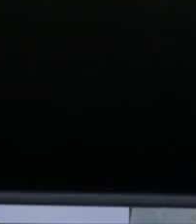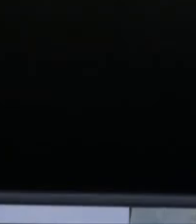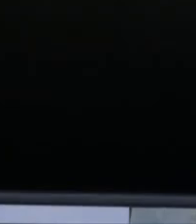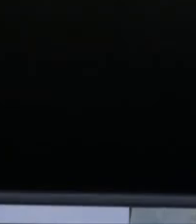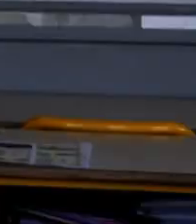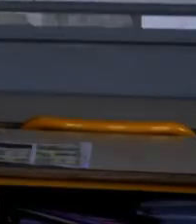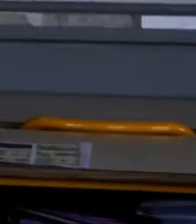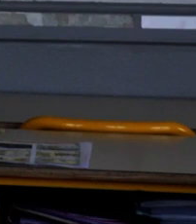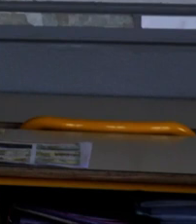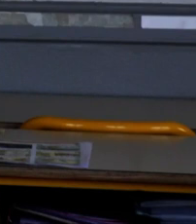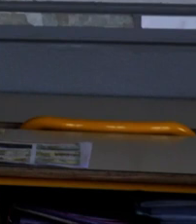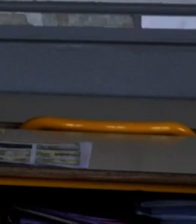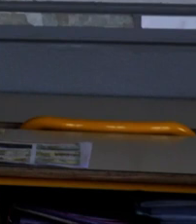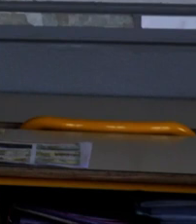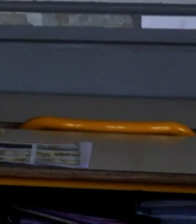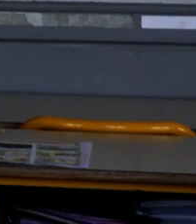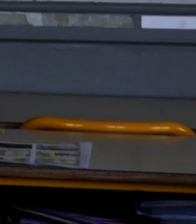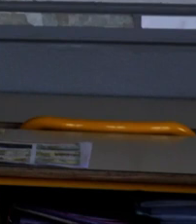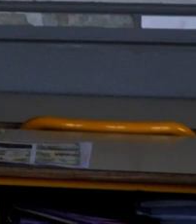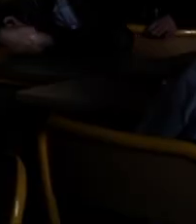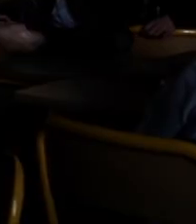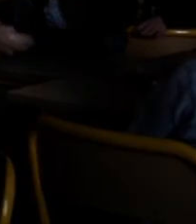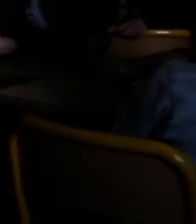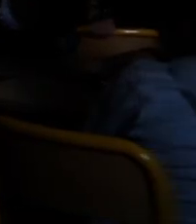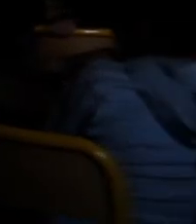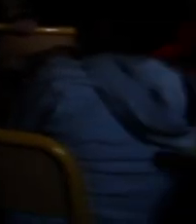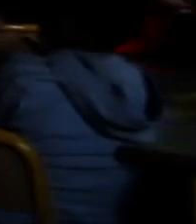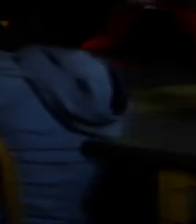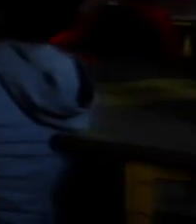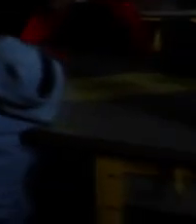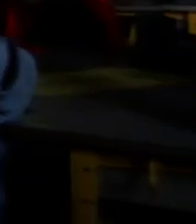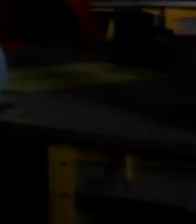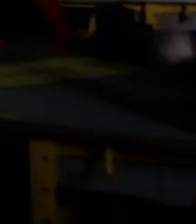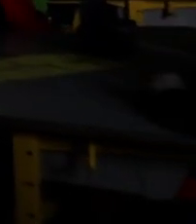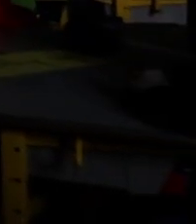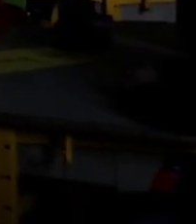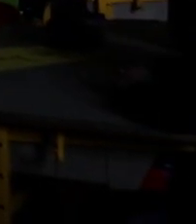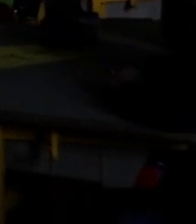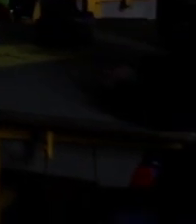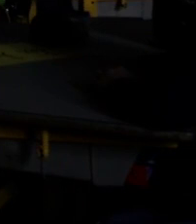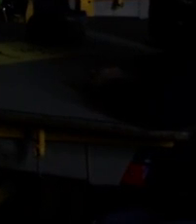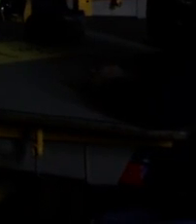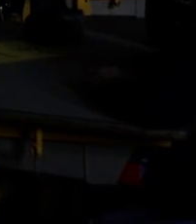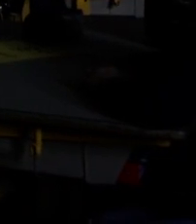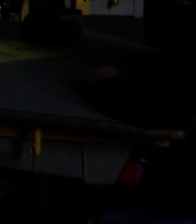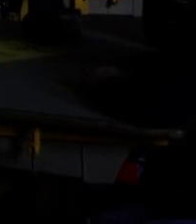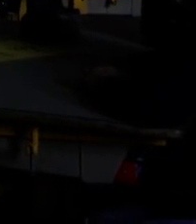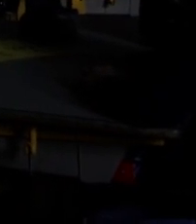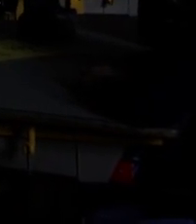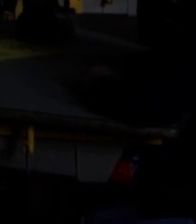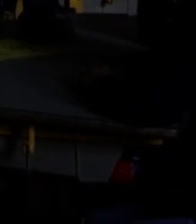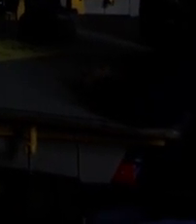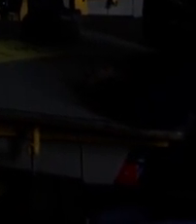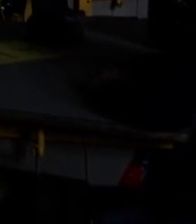de différentes façons le contenu pédagogique qui est proposé. Qui dit sommeil dit ? Morphée. Morphée ? Qui dit sommeil